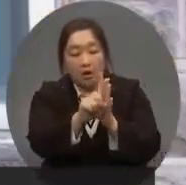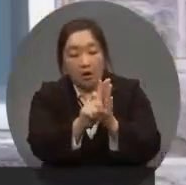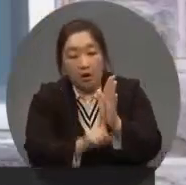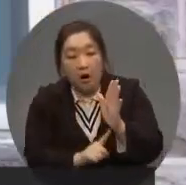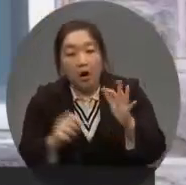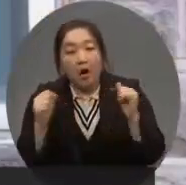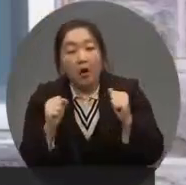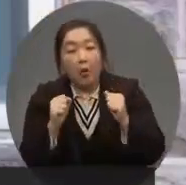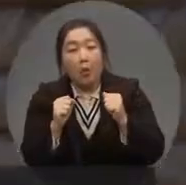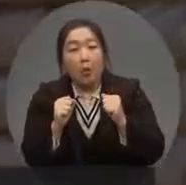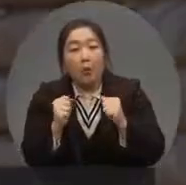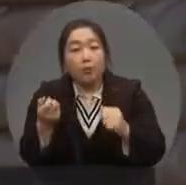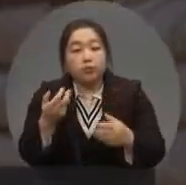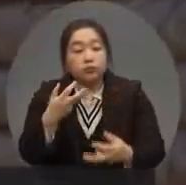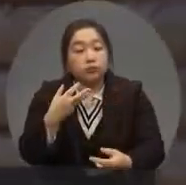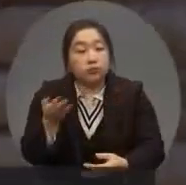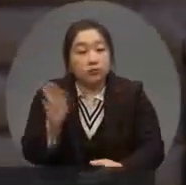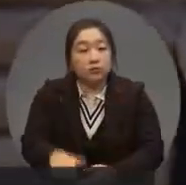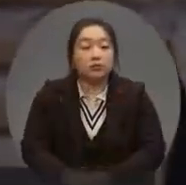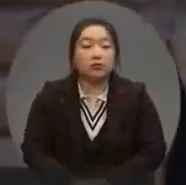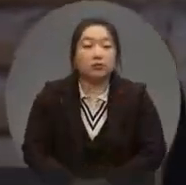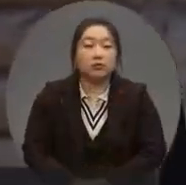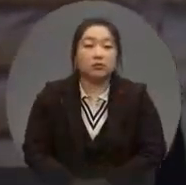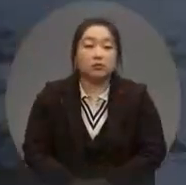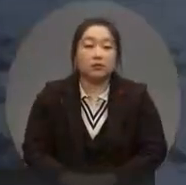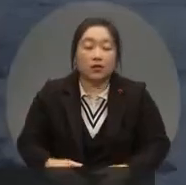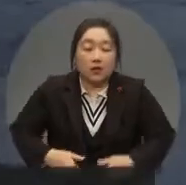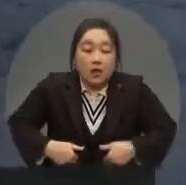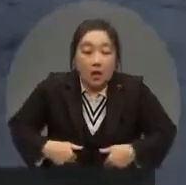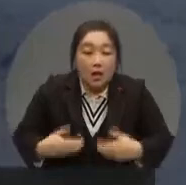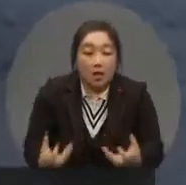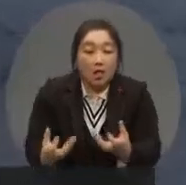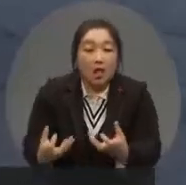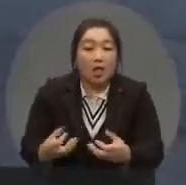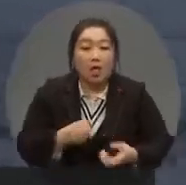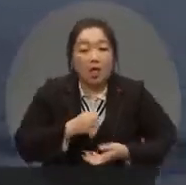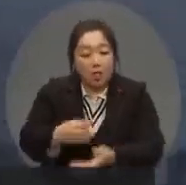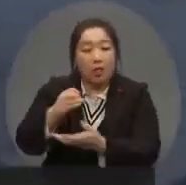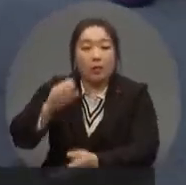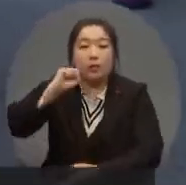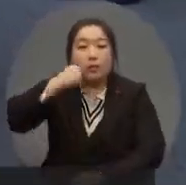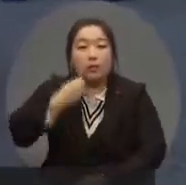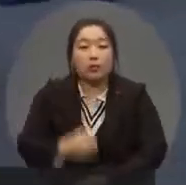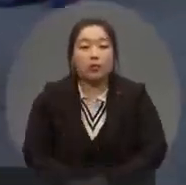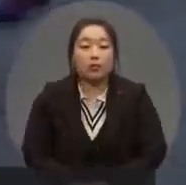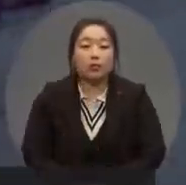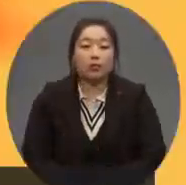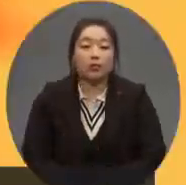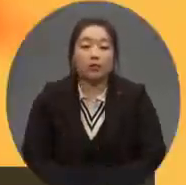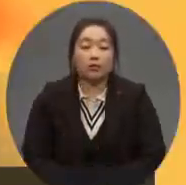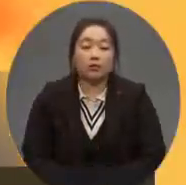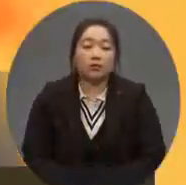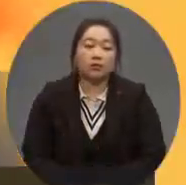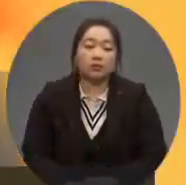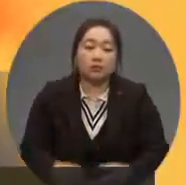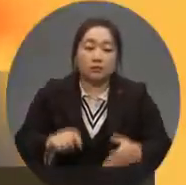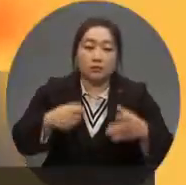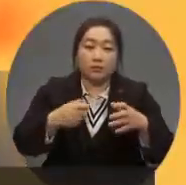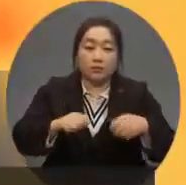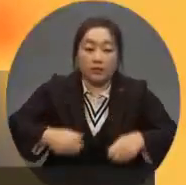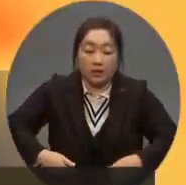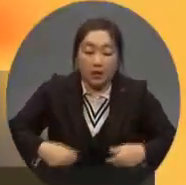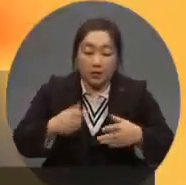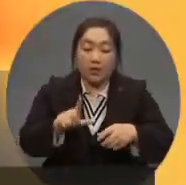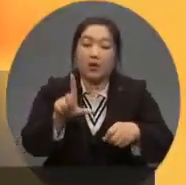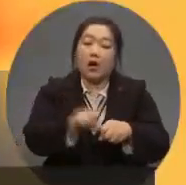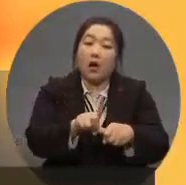떨어져 초겨울 쌀쌀한 날씨가 이어지고 있지만 난방 연료는 배달이 어렵기 때문입니다. 보일러 돌려야 되는데 LPG 가스